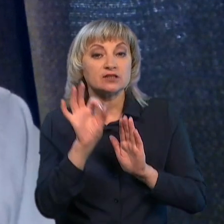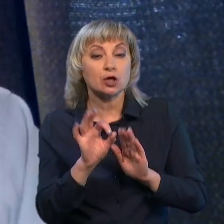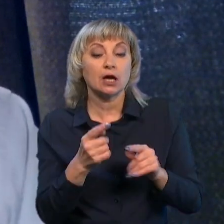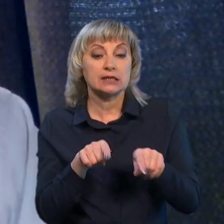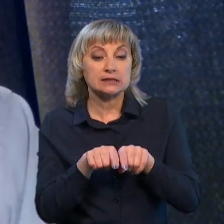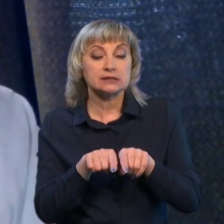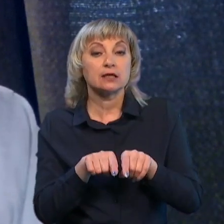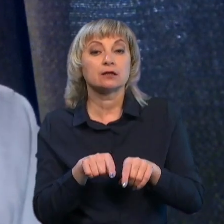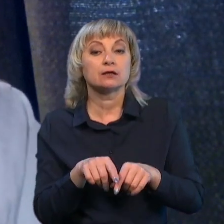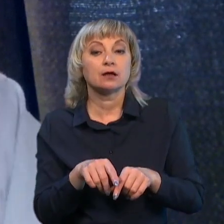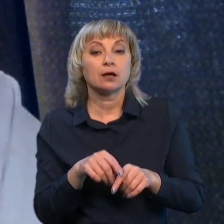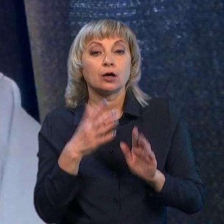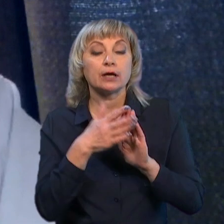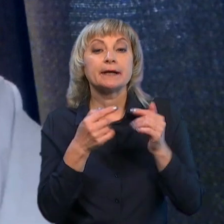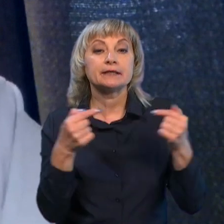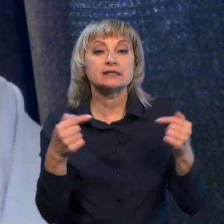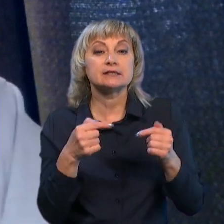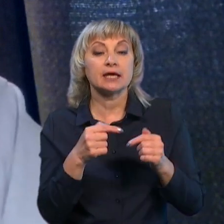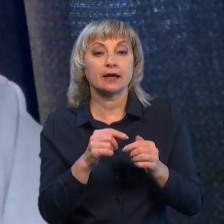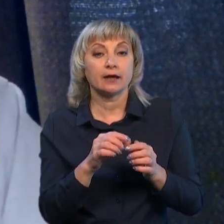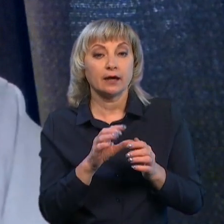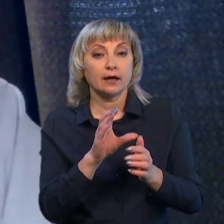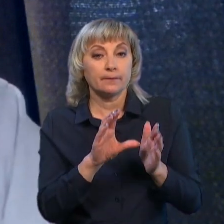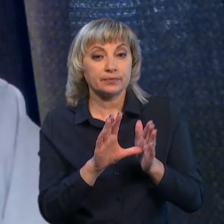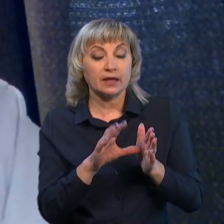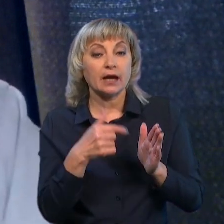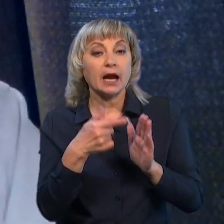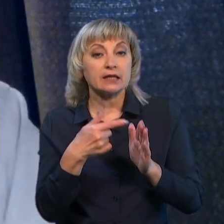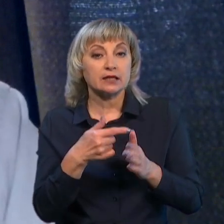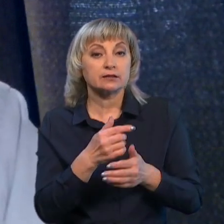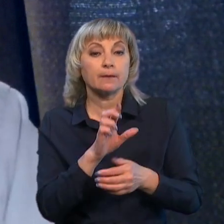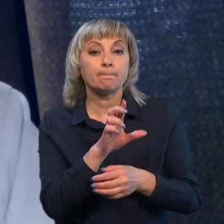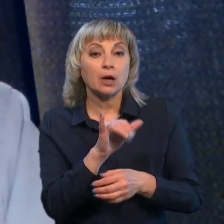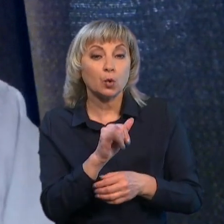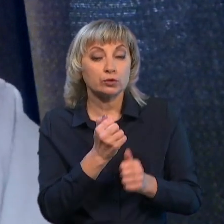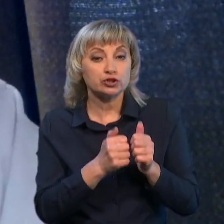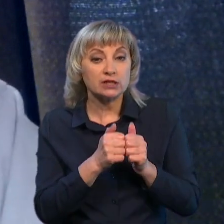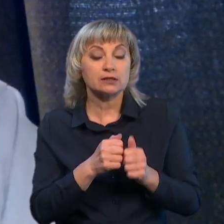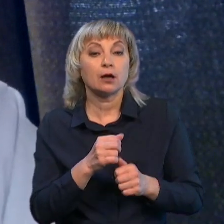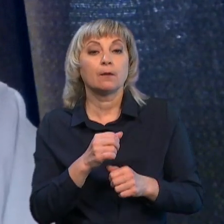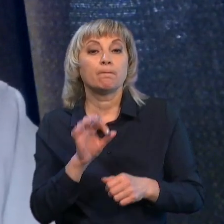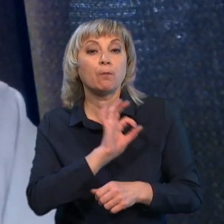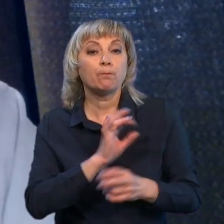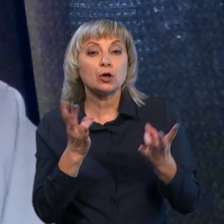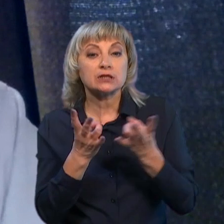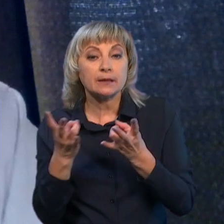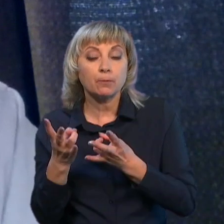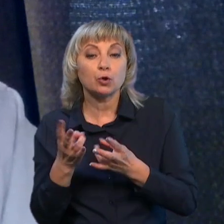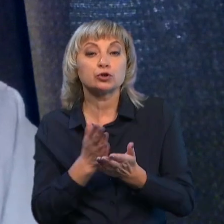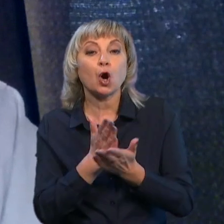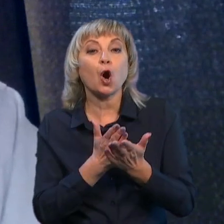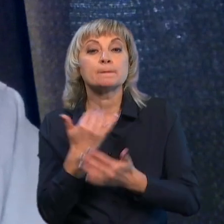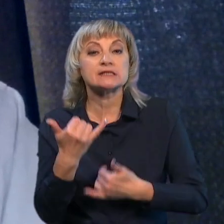теж, розумієте, там різні генератори є, вони також БУшні часто, вони потребують, ну, скажімо так,